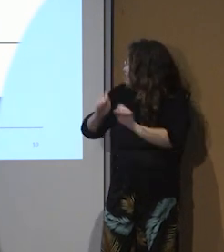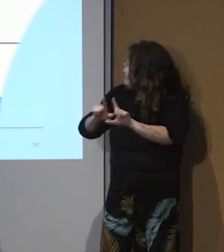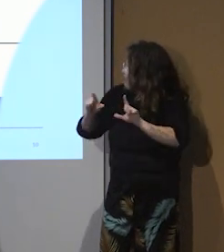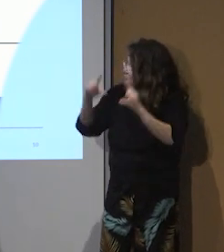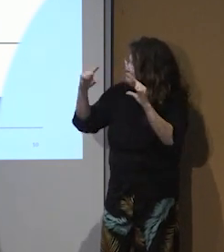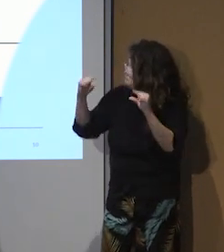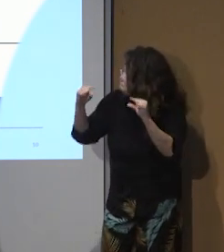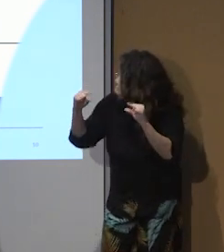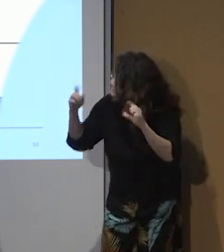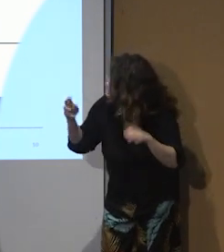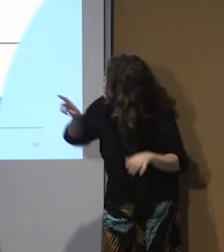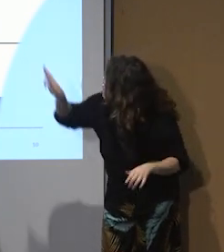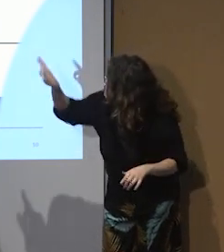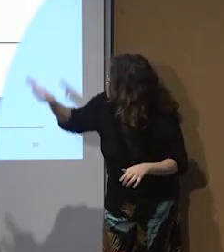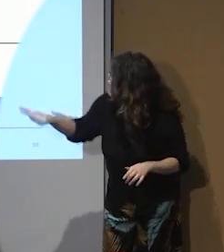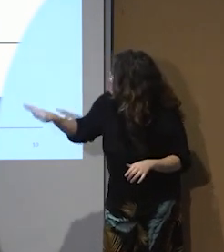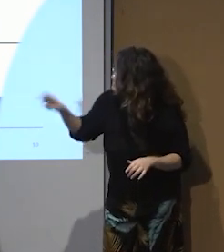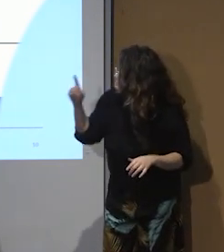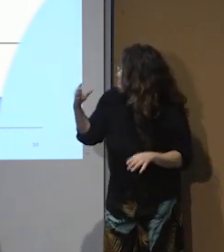moi.